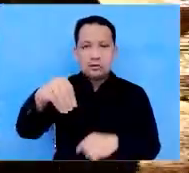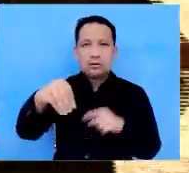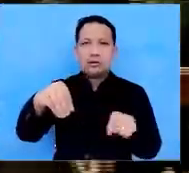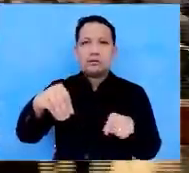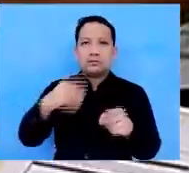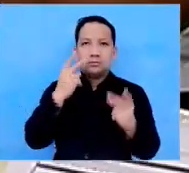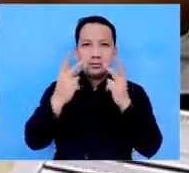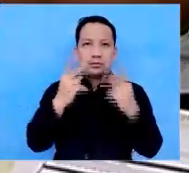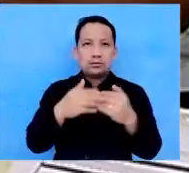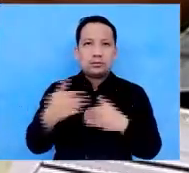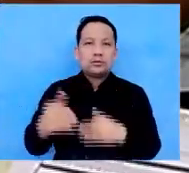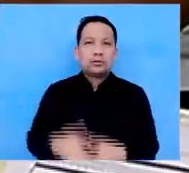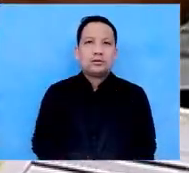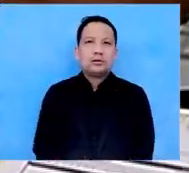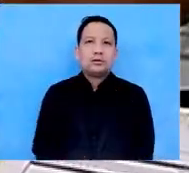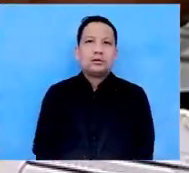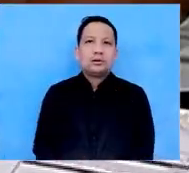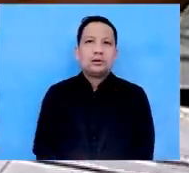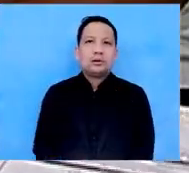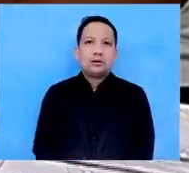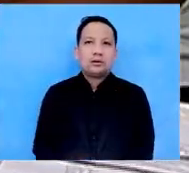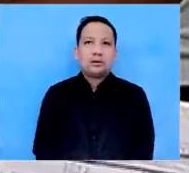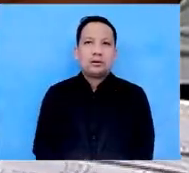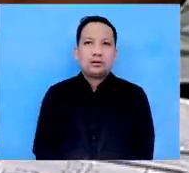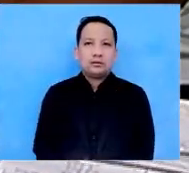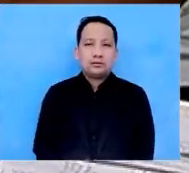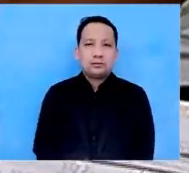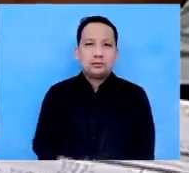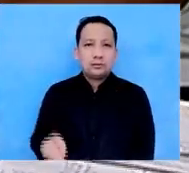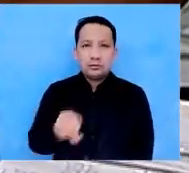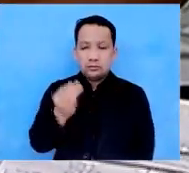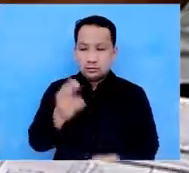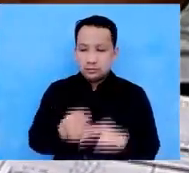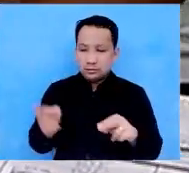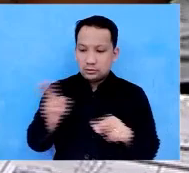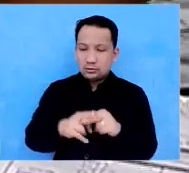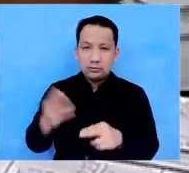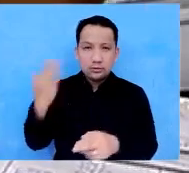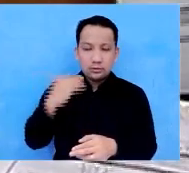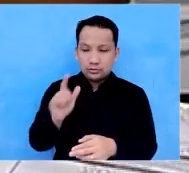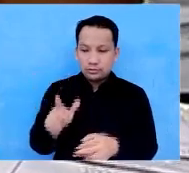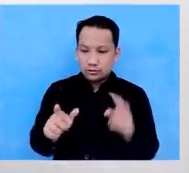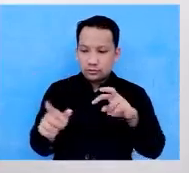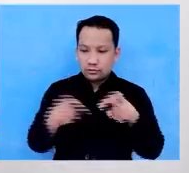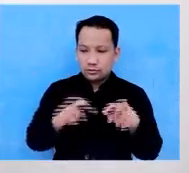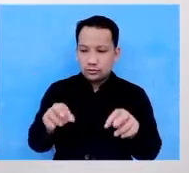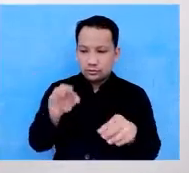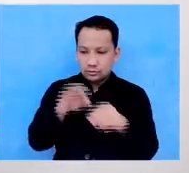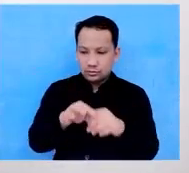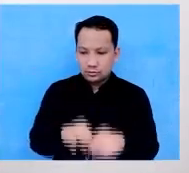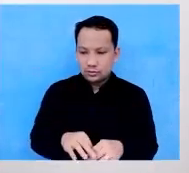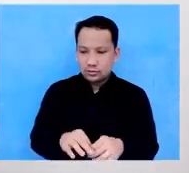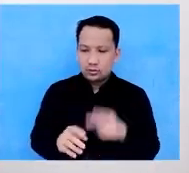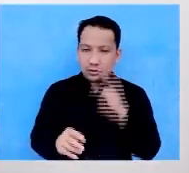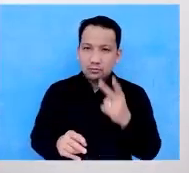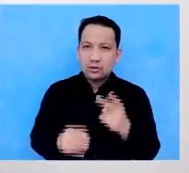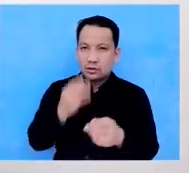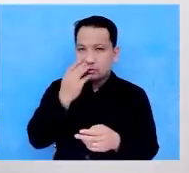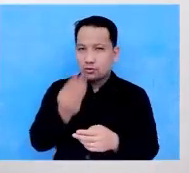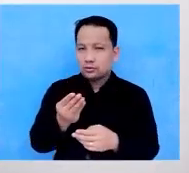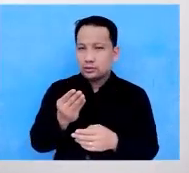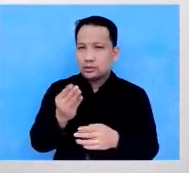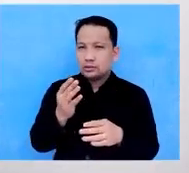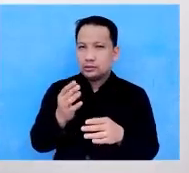pagbisita niya rito. Sa kabila ng mataas na bilang ng botante sa Sulu nitong 2022 elections, matumal ngayon ang bilang ng